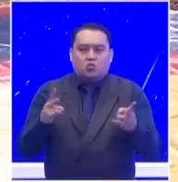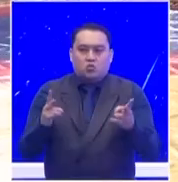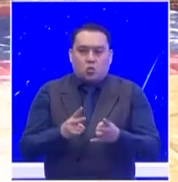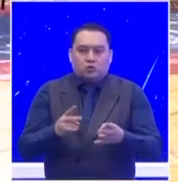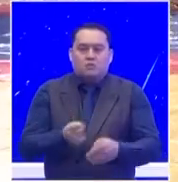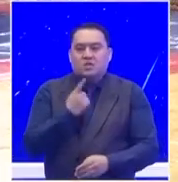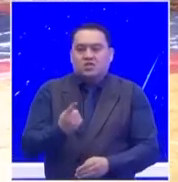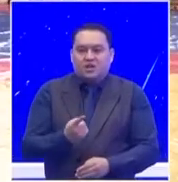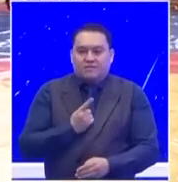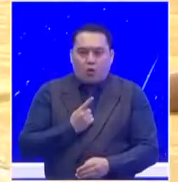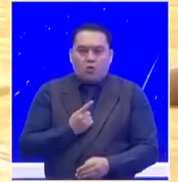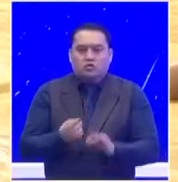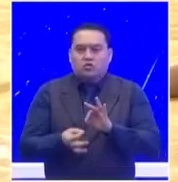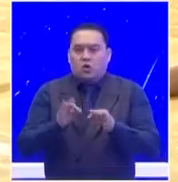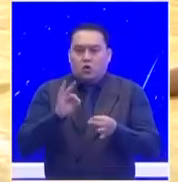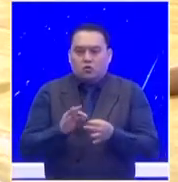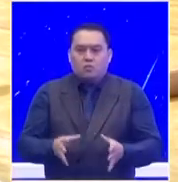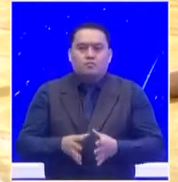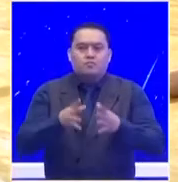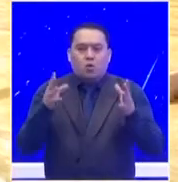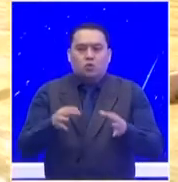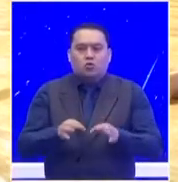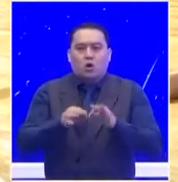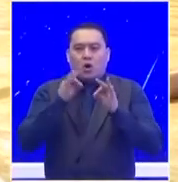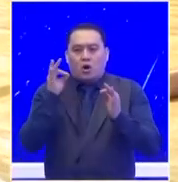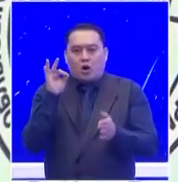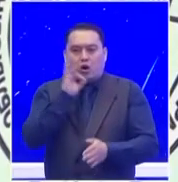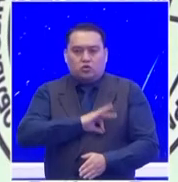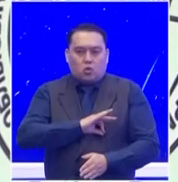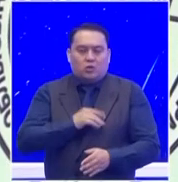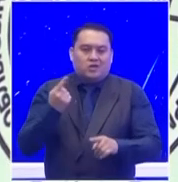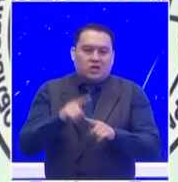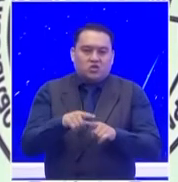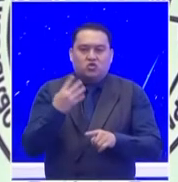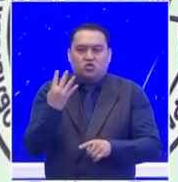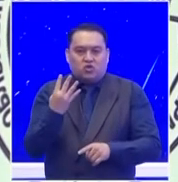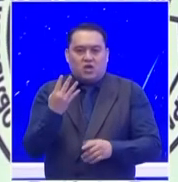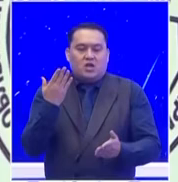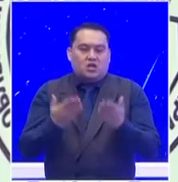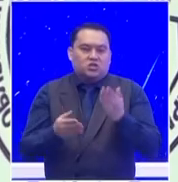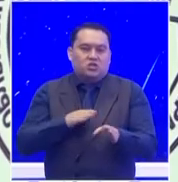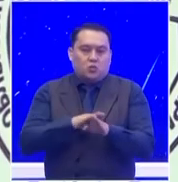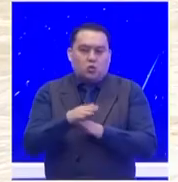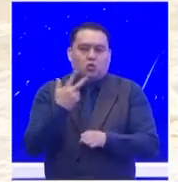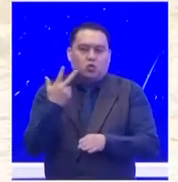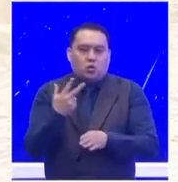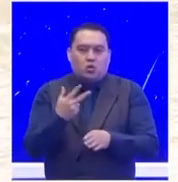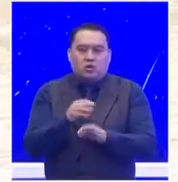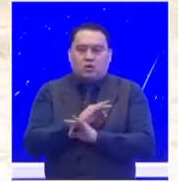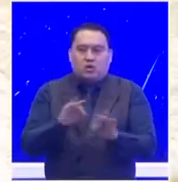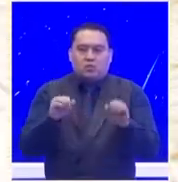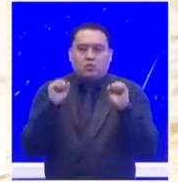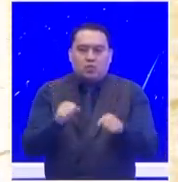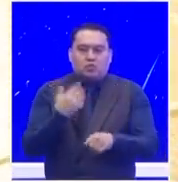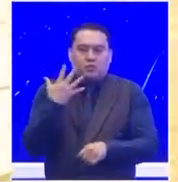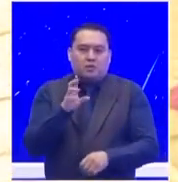и без мастерства. И чем сложнее прием, тем больше начисляют очков. За простой – 2, технически – 4. А если исполнить трюк идеально, можно заработать